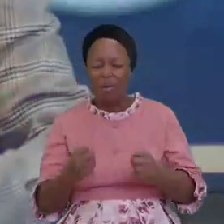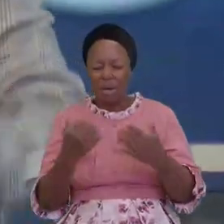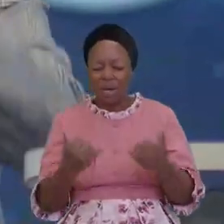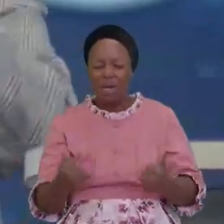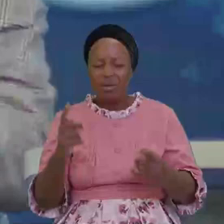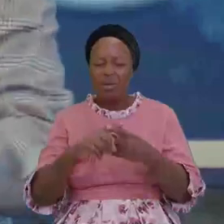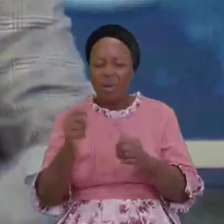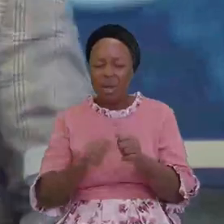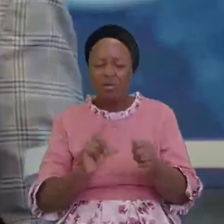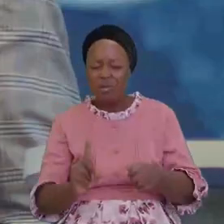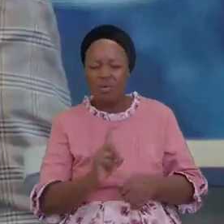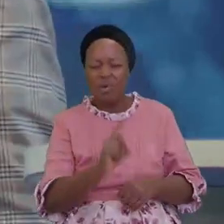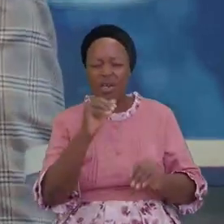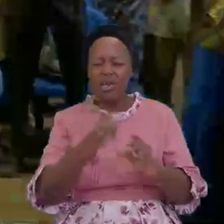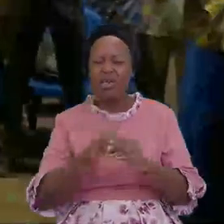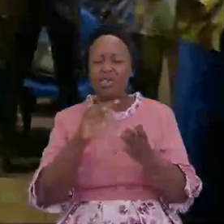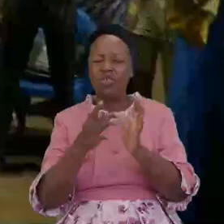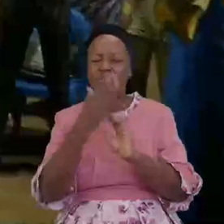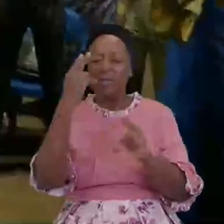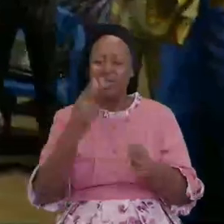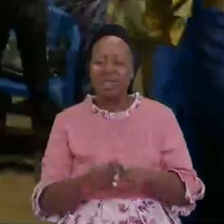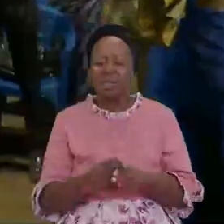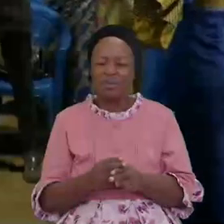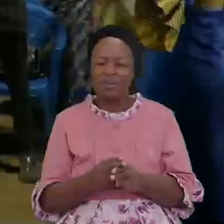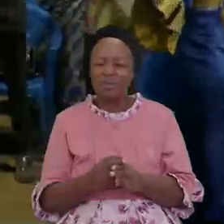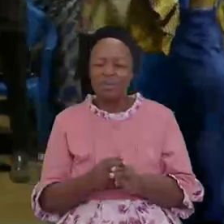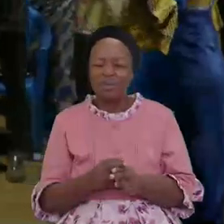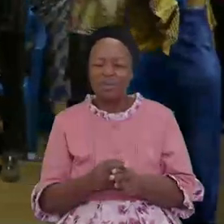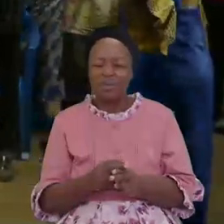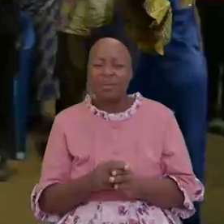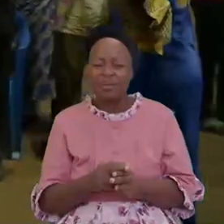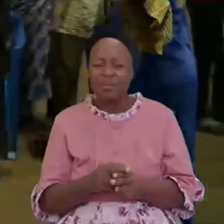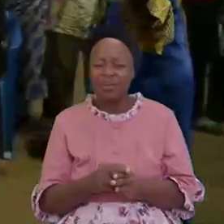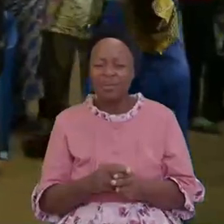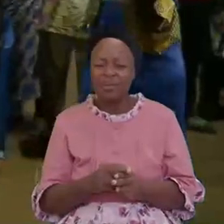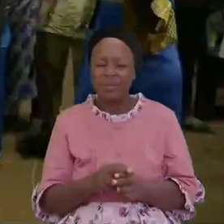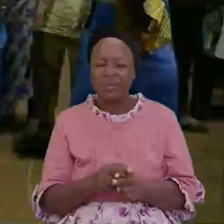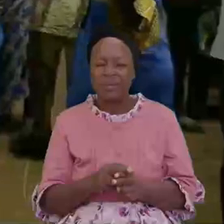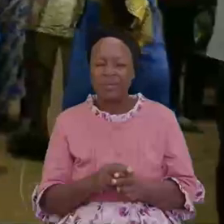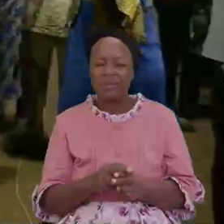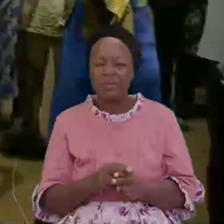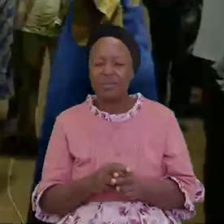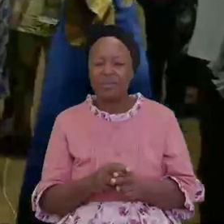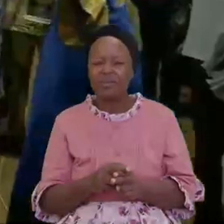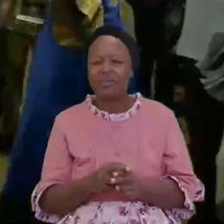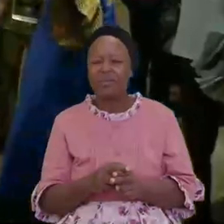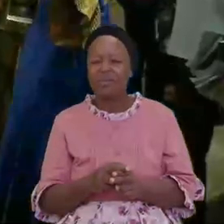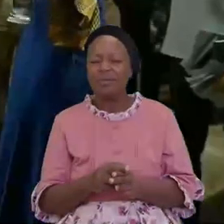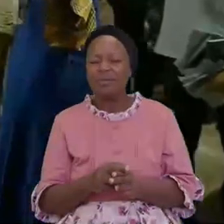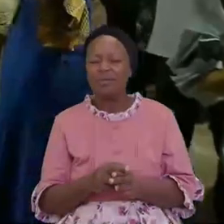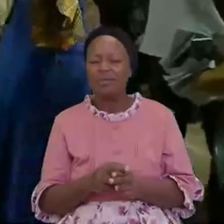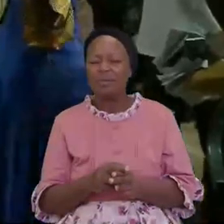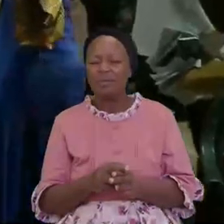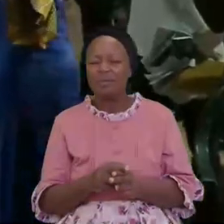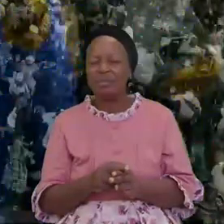Envoie ta puissance de guérison maintenant à chacun au nom de Jésus.